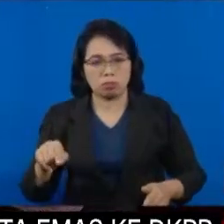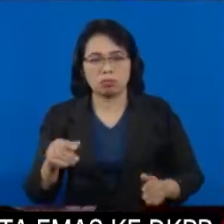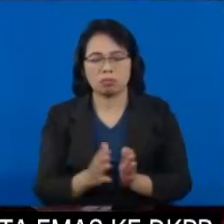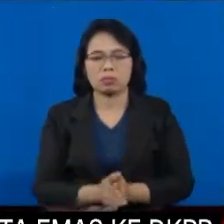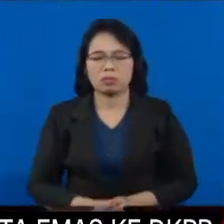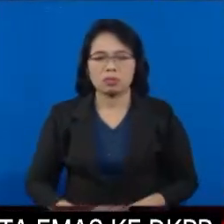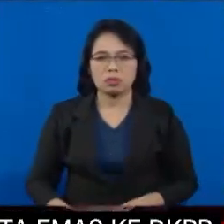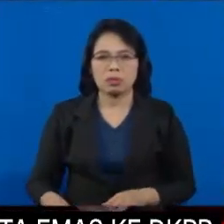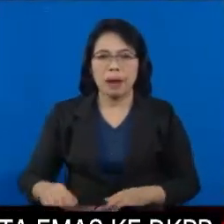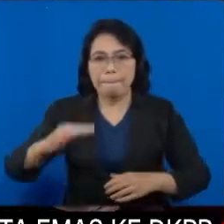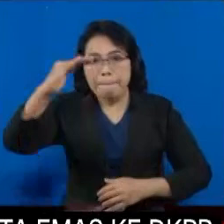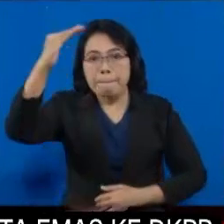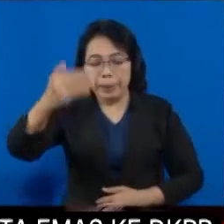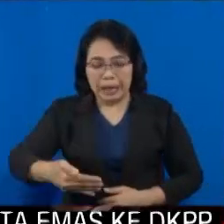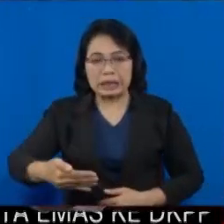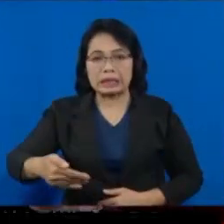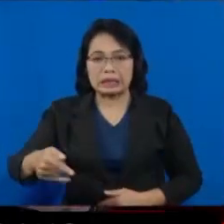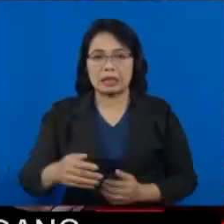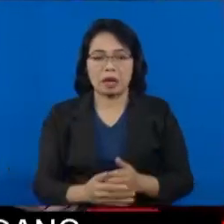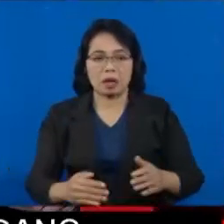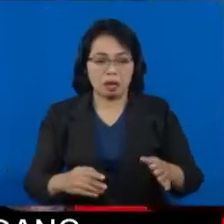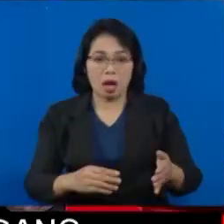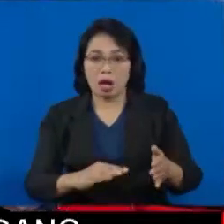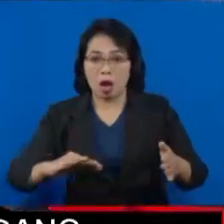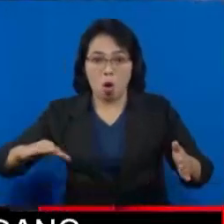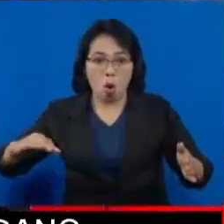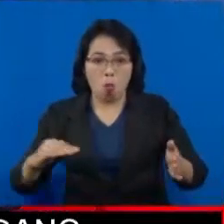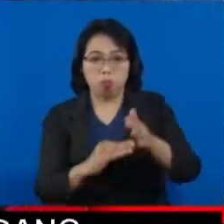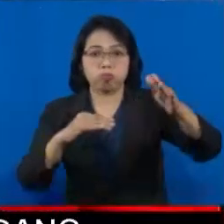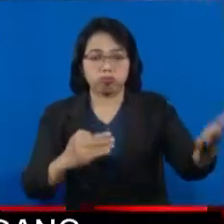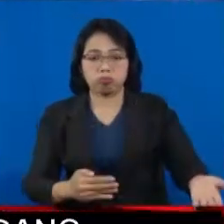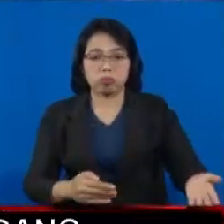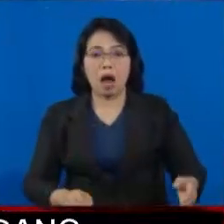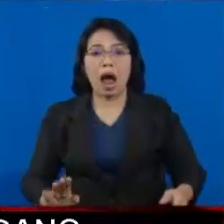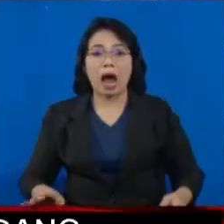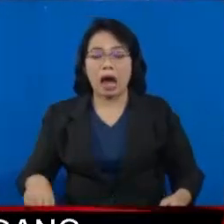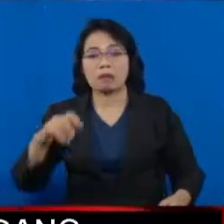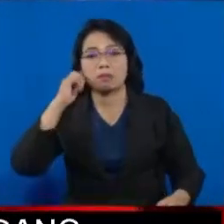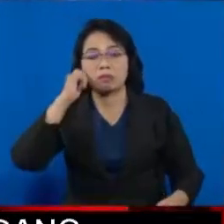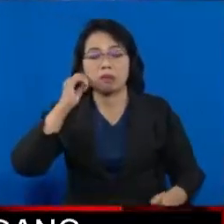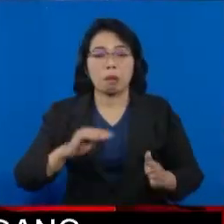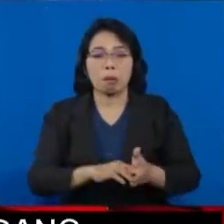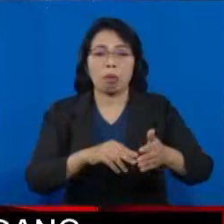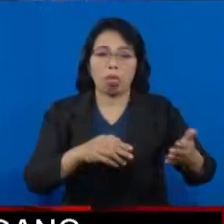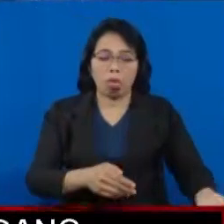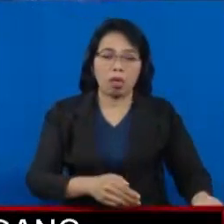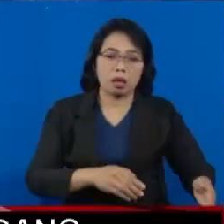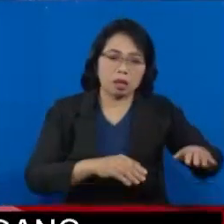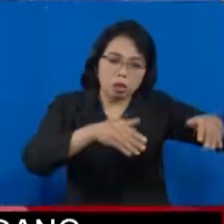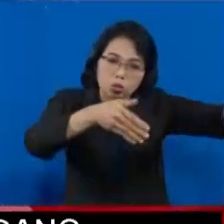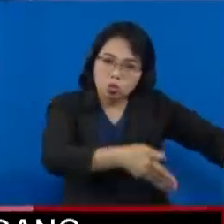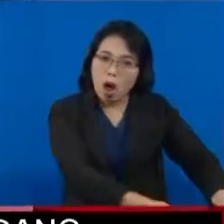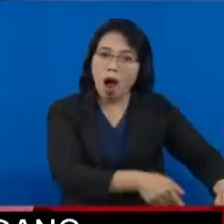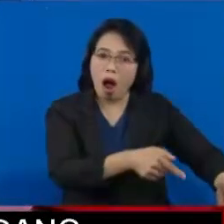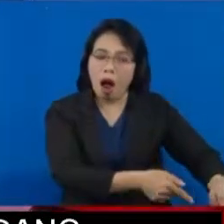Tasikmalaya, Jawa Barat menabrak pemotor hingga terpental. Sementara dua orang remaja putri terpeleset bersama motor yang dikendarainya ke jurang di jalur